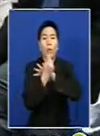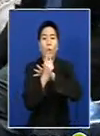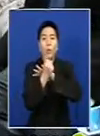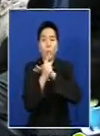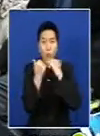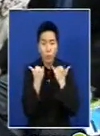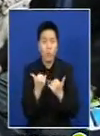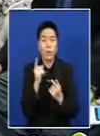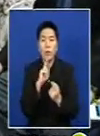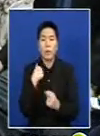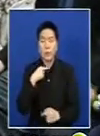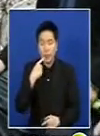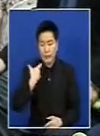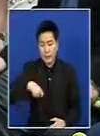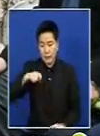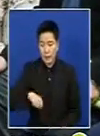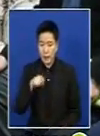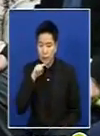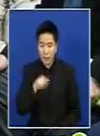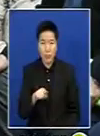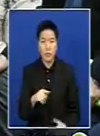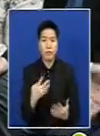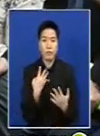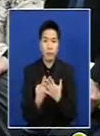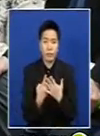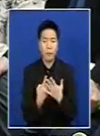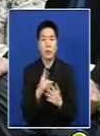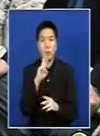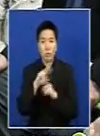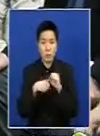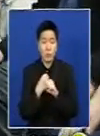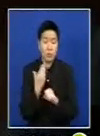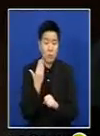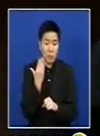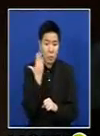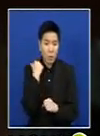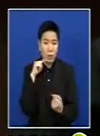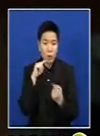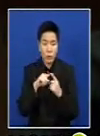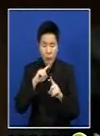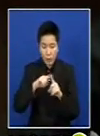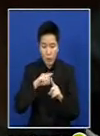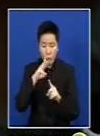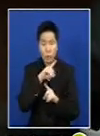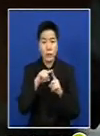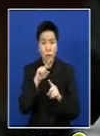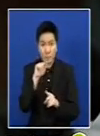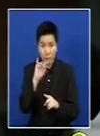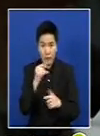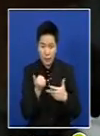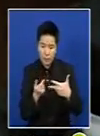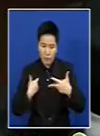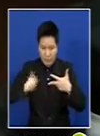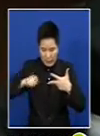านีหลังจากมีคำพิพากษาจำคุก2ปีเมื่อ28มิถุนายนสู้กันมาจนถึงชั้นฎีกานะครับคุ